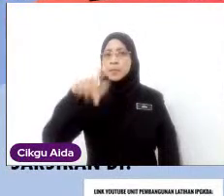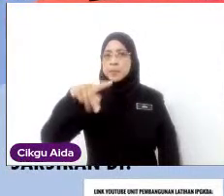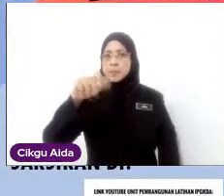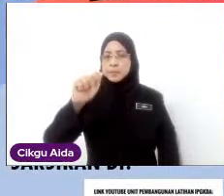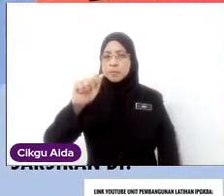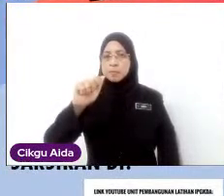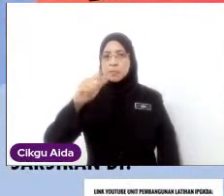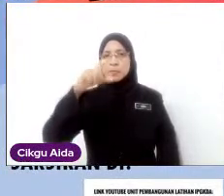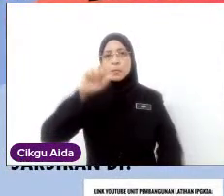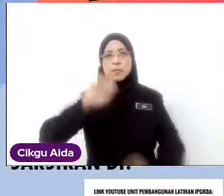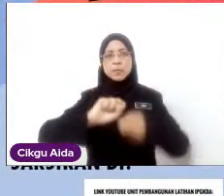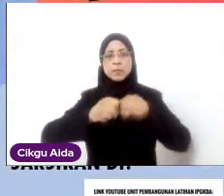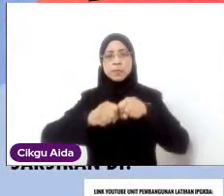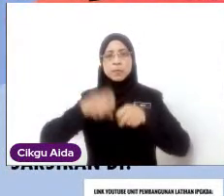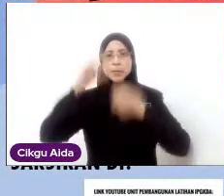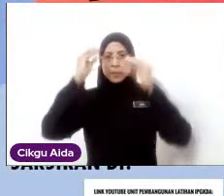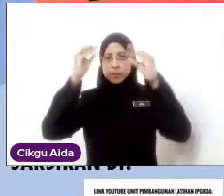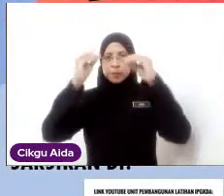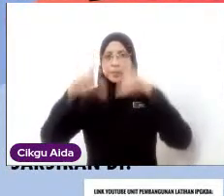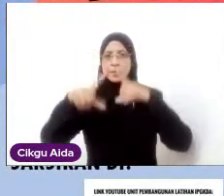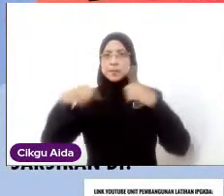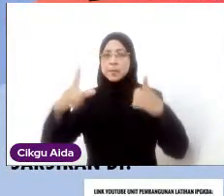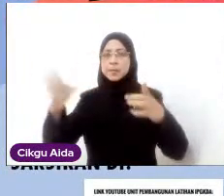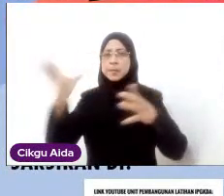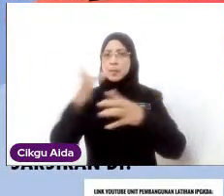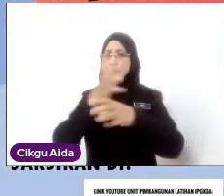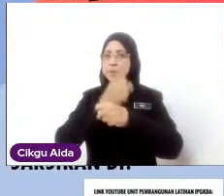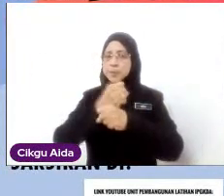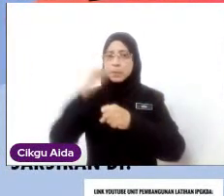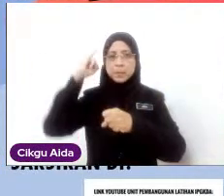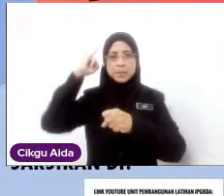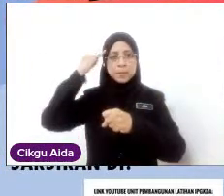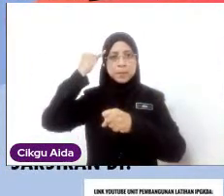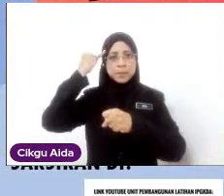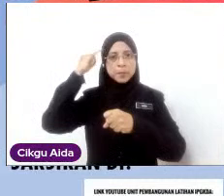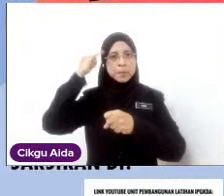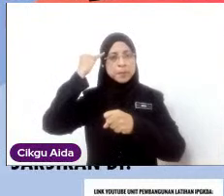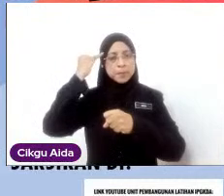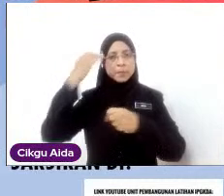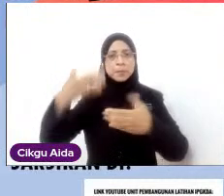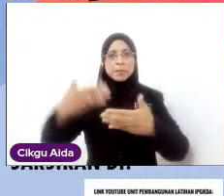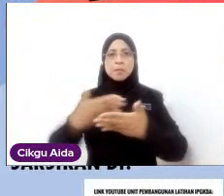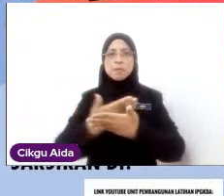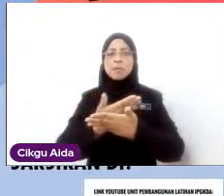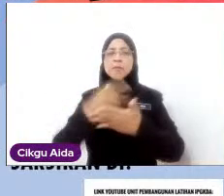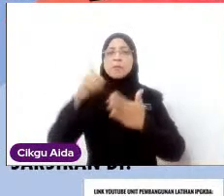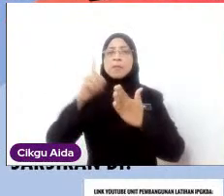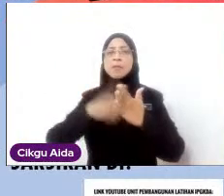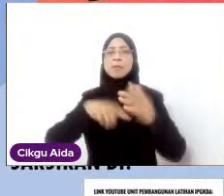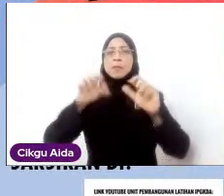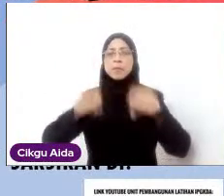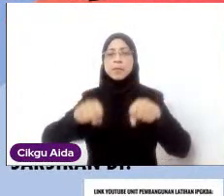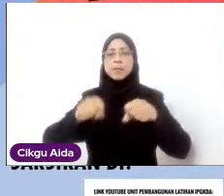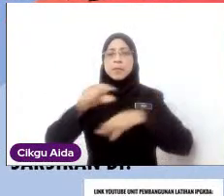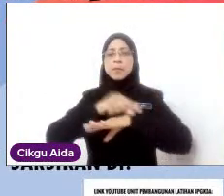dan cikgu-cikgu lain apa inovasi yang kita boleh buat untuk anak-anak MBK kita.